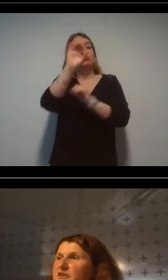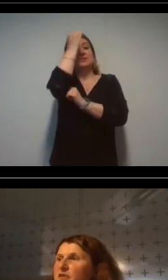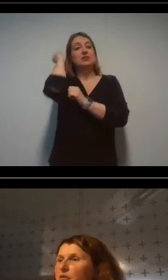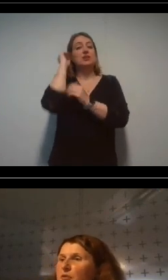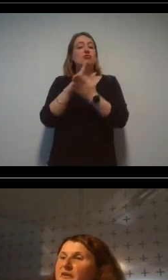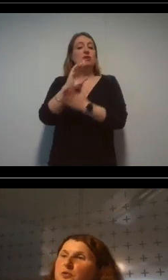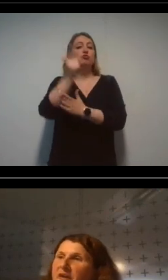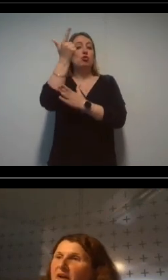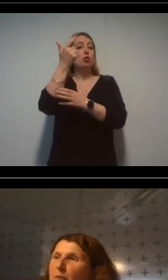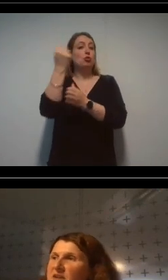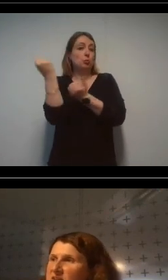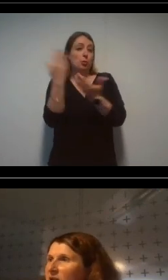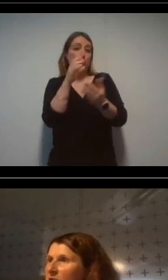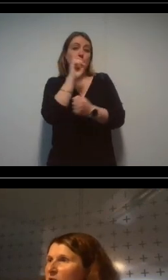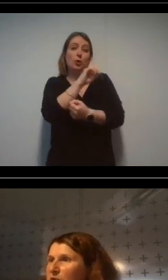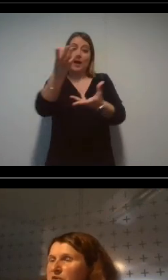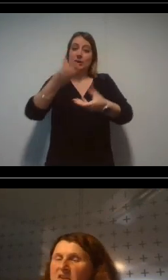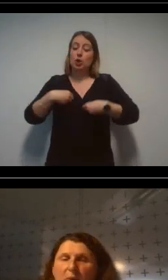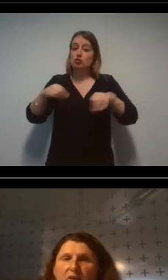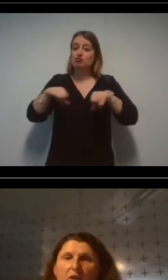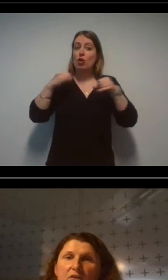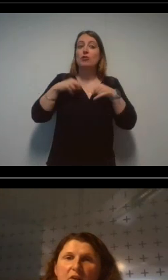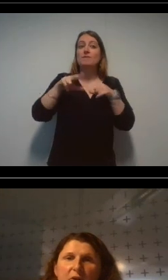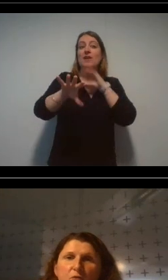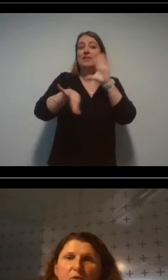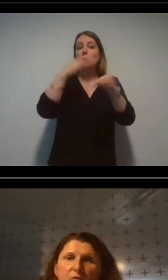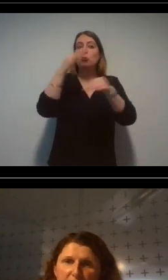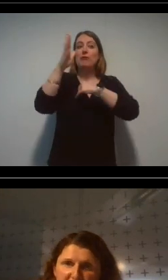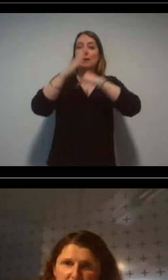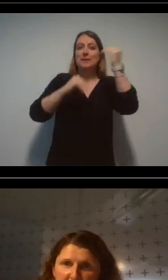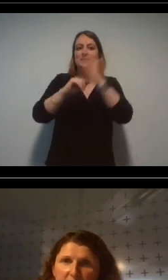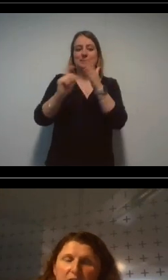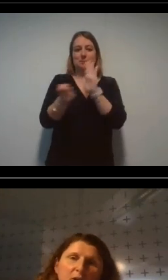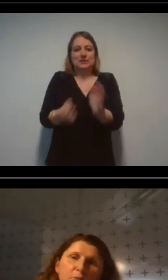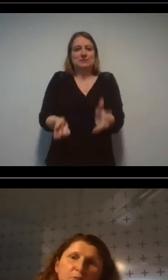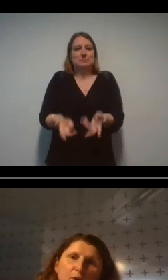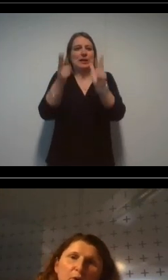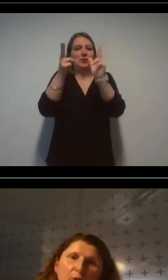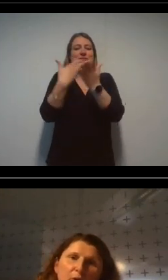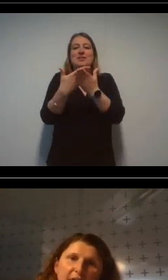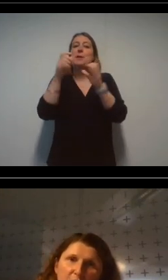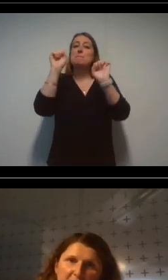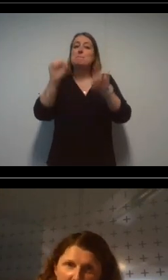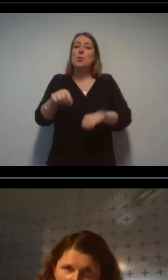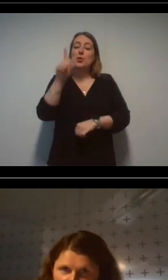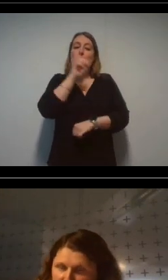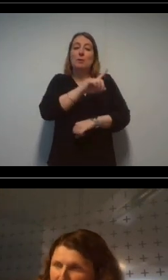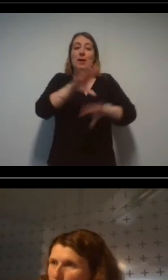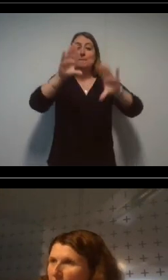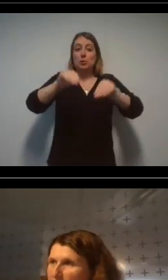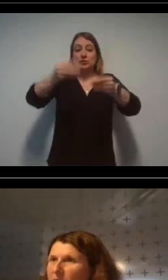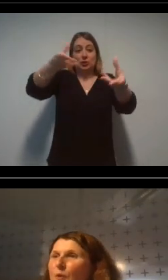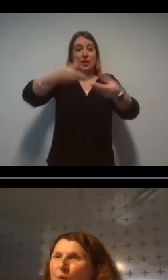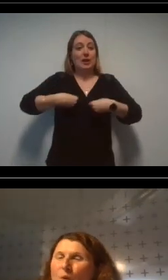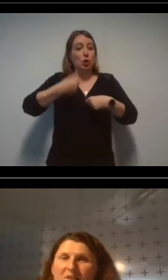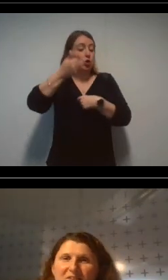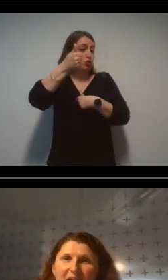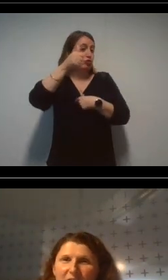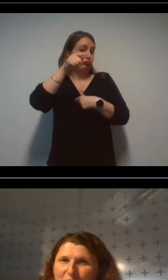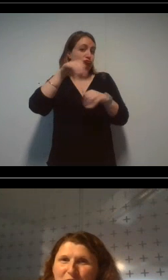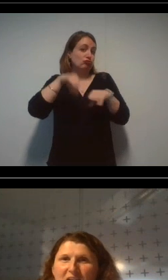d'un jeune qui doit découvrir un métier pendant cette période, eh bien vous pouvez vous positionner pour en accueillir un. Donc là, après,